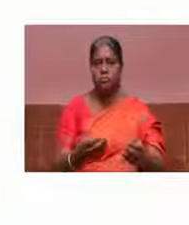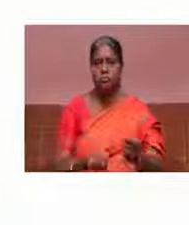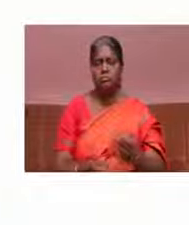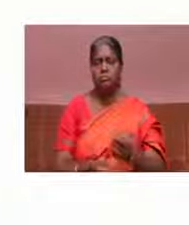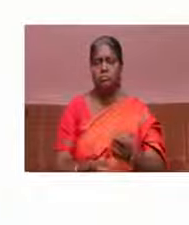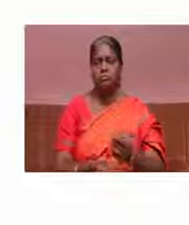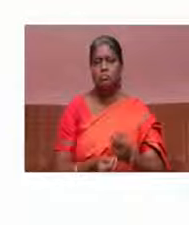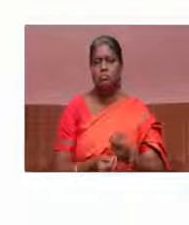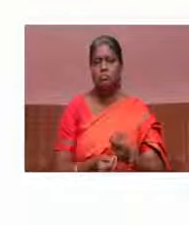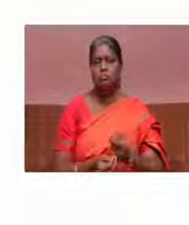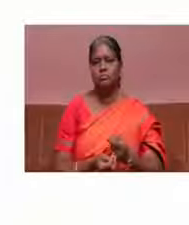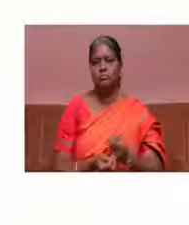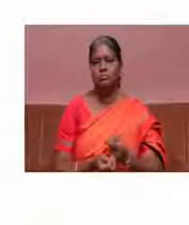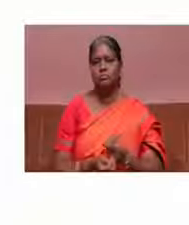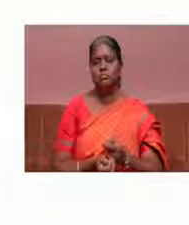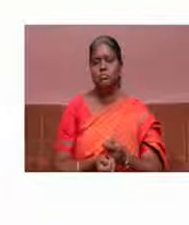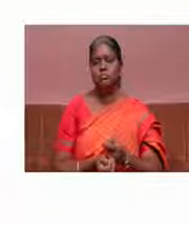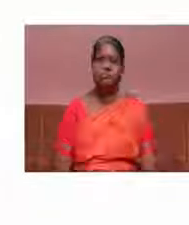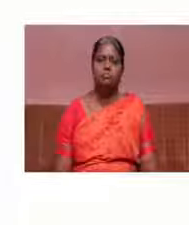புரியும்.